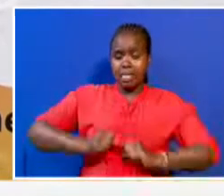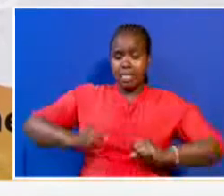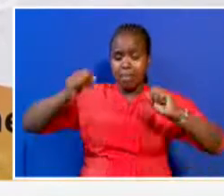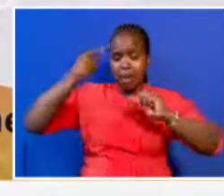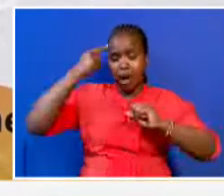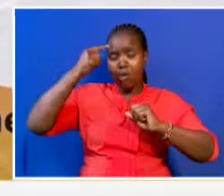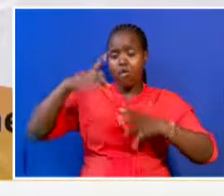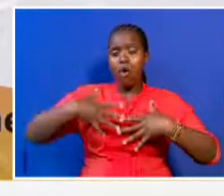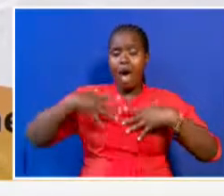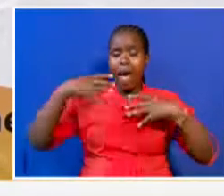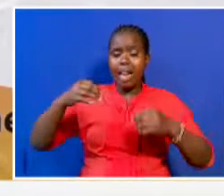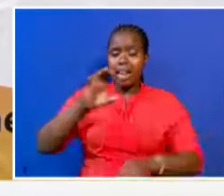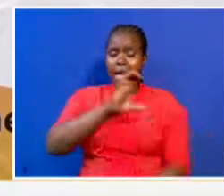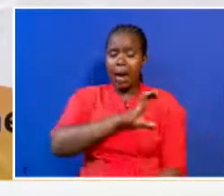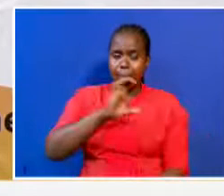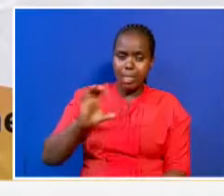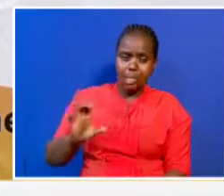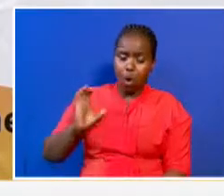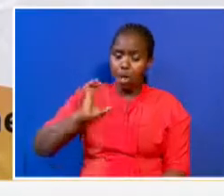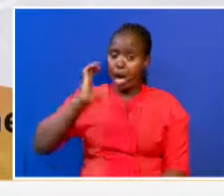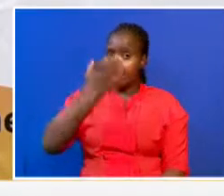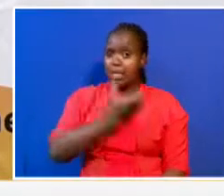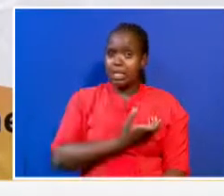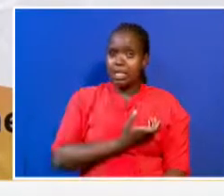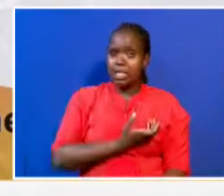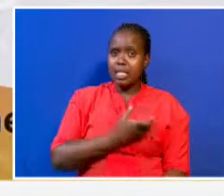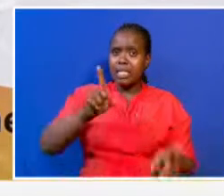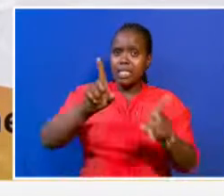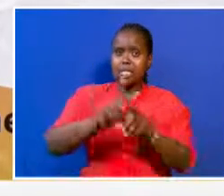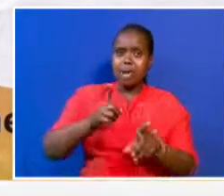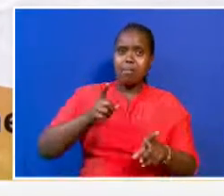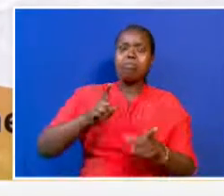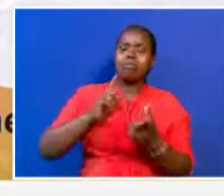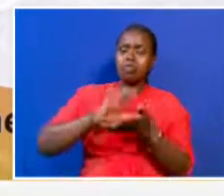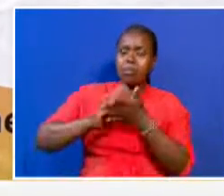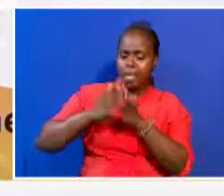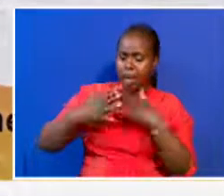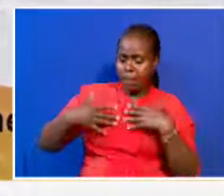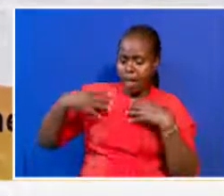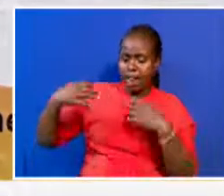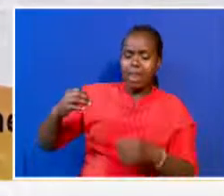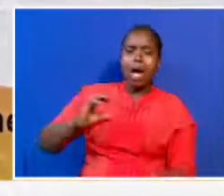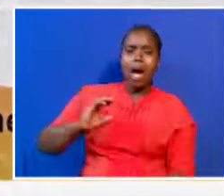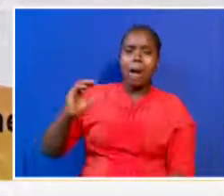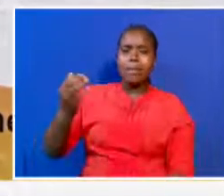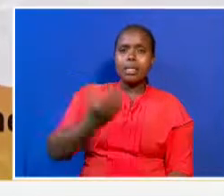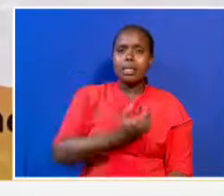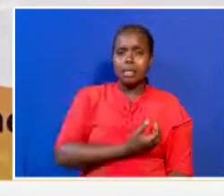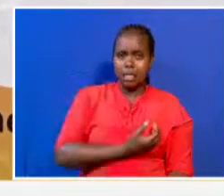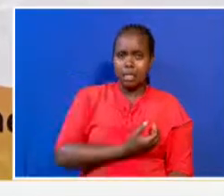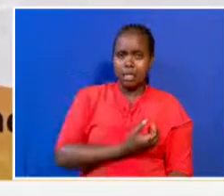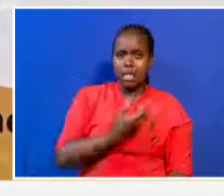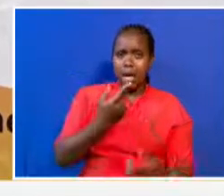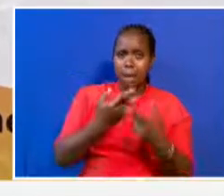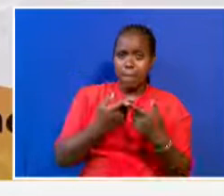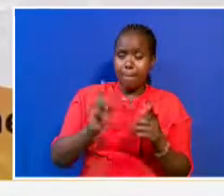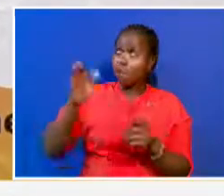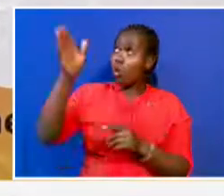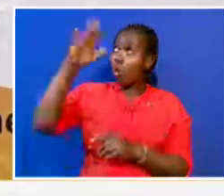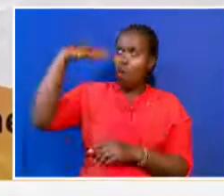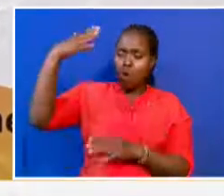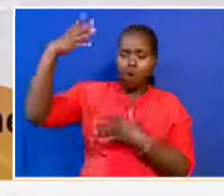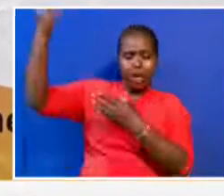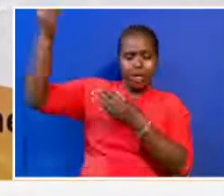the health committee, and turned out the health committee. So, but God always